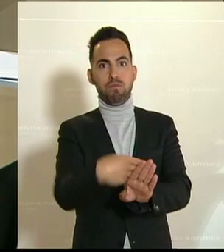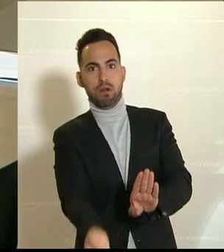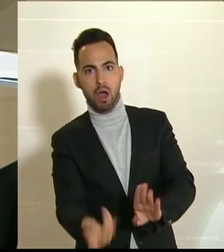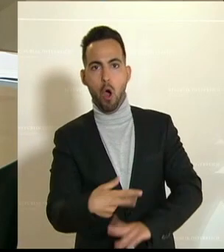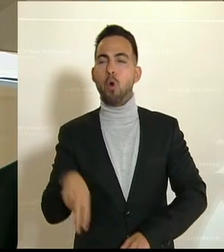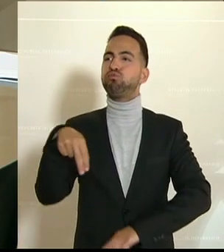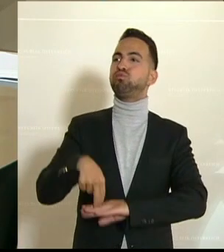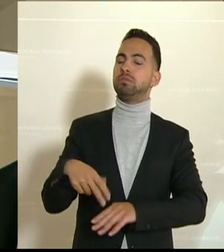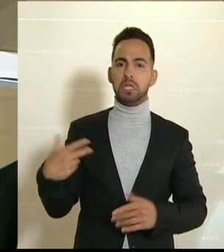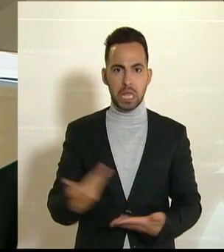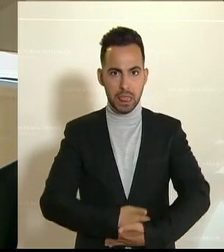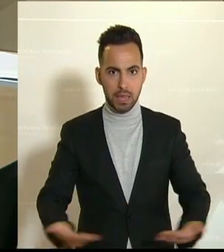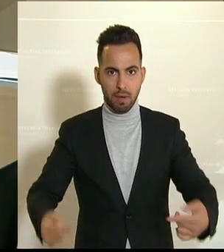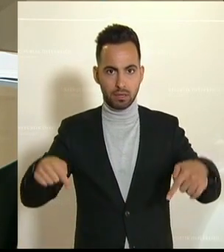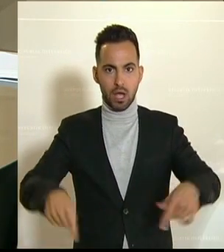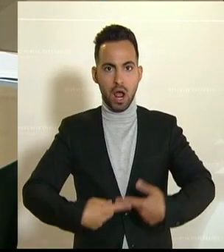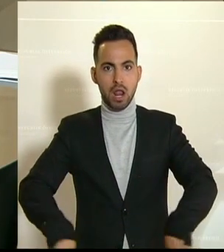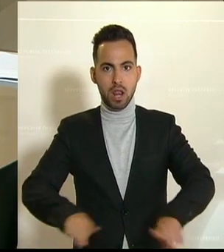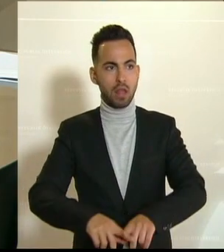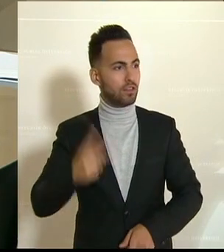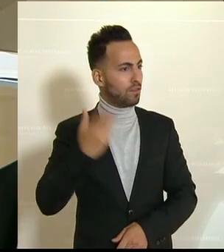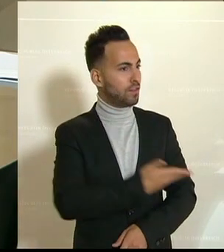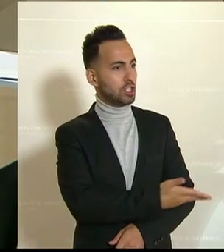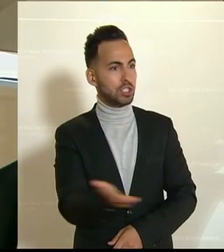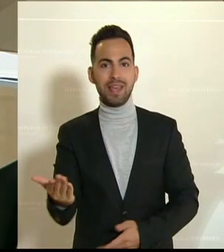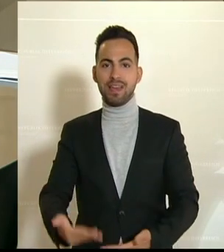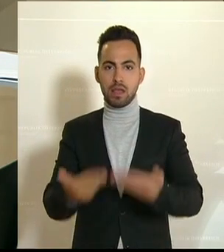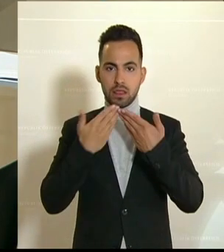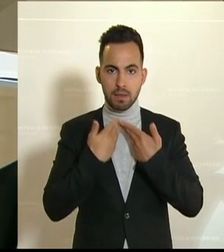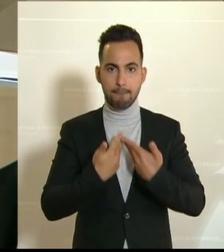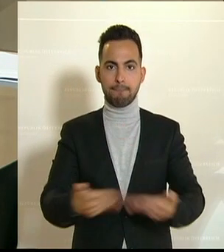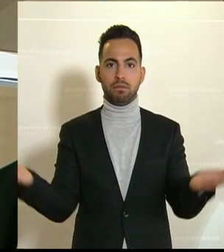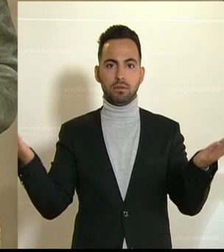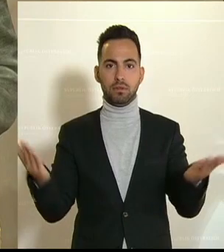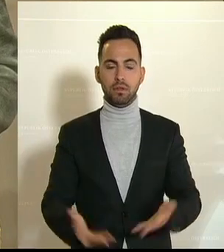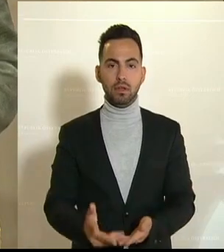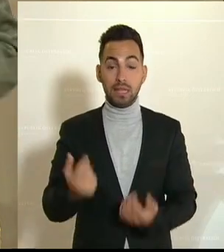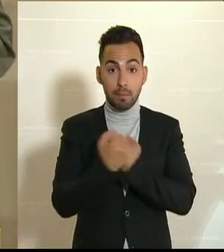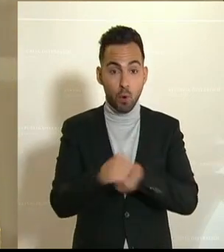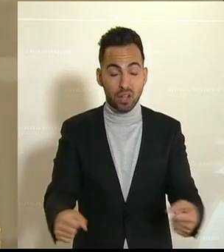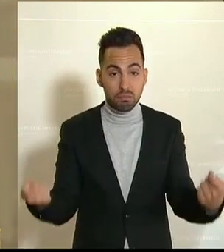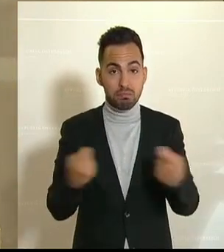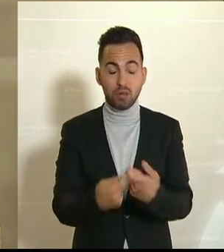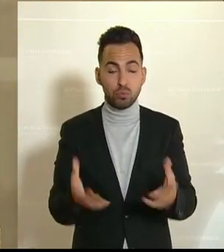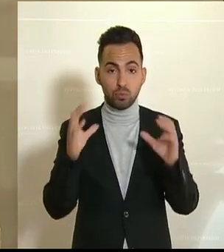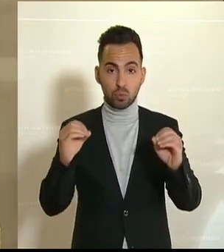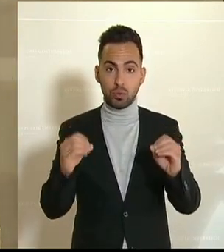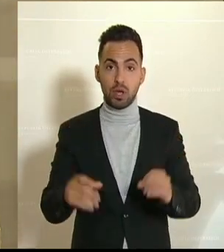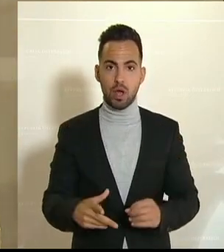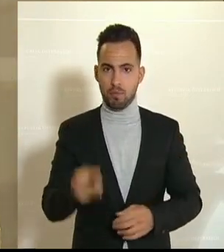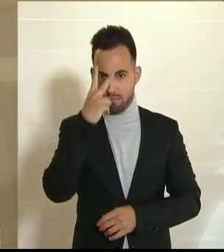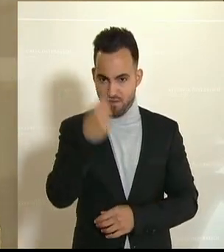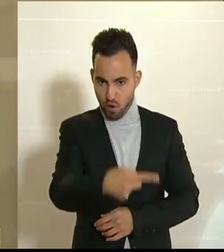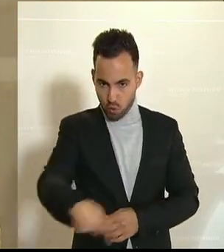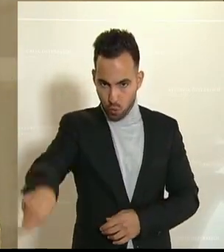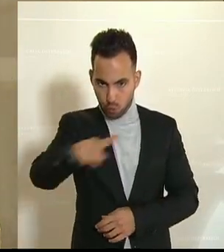Niemand in diesem Land versteht mehr, und es ist für eine Demokratie absolut unwürdig, wenn man für die Bevölkerung andere